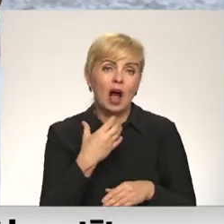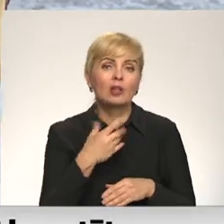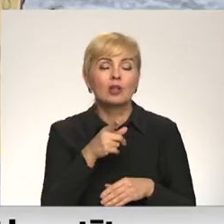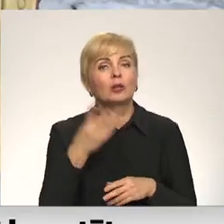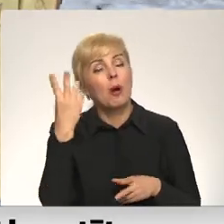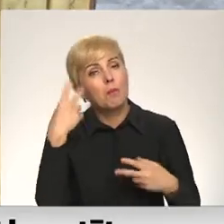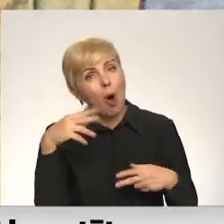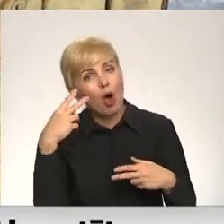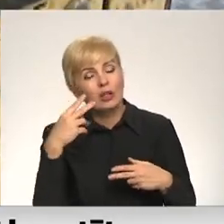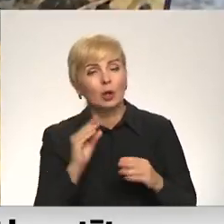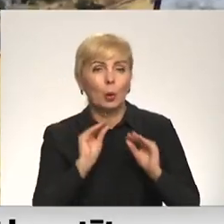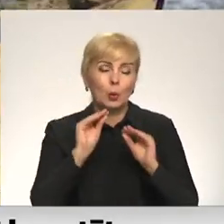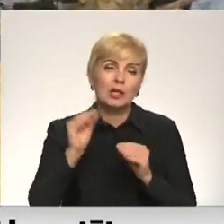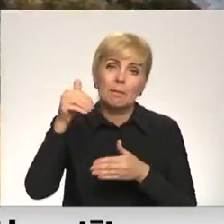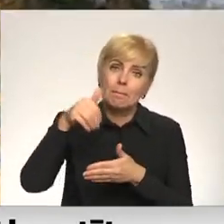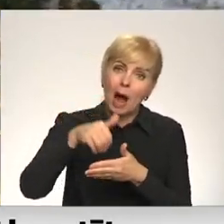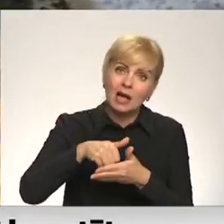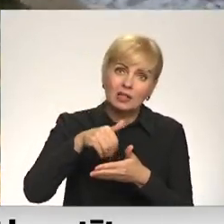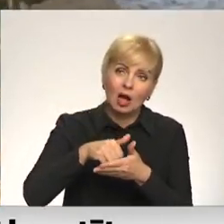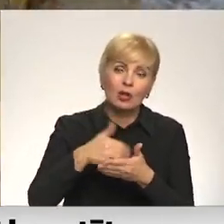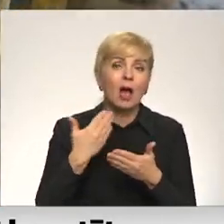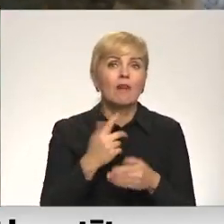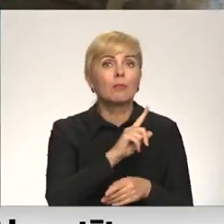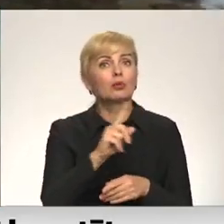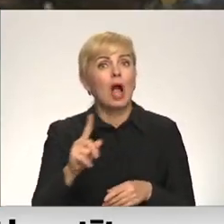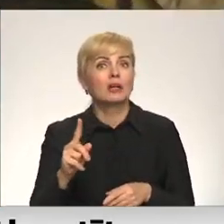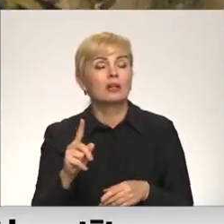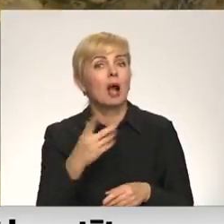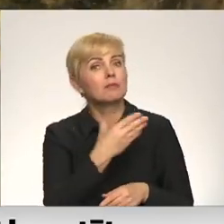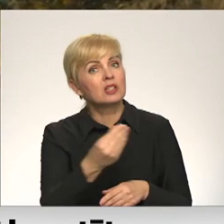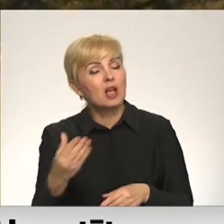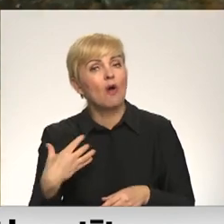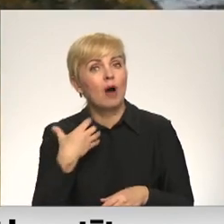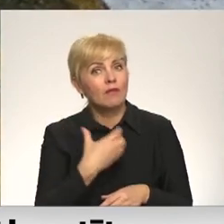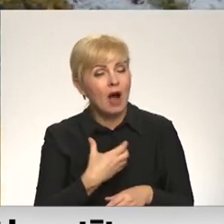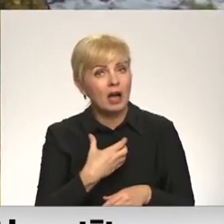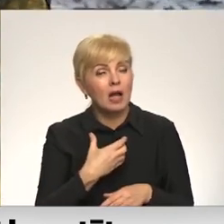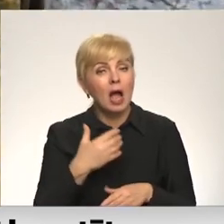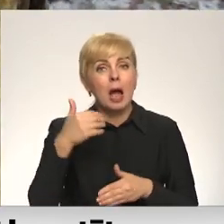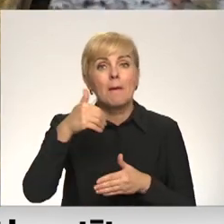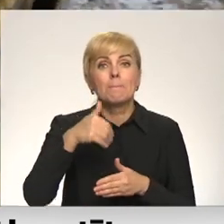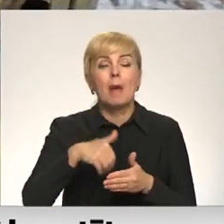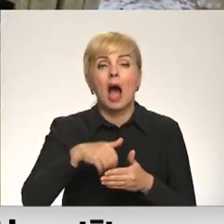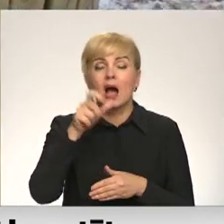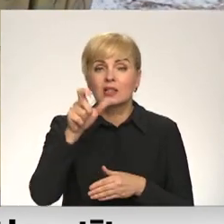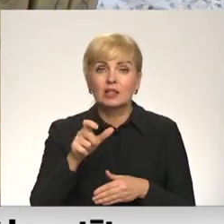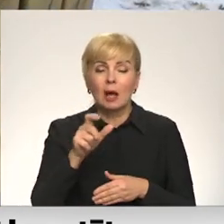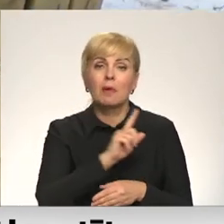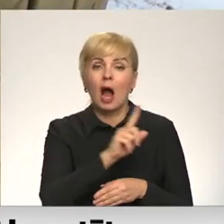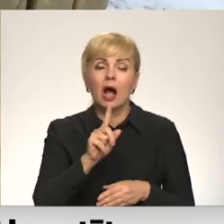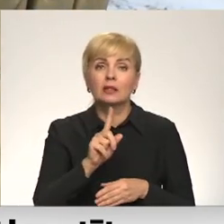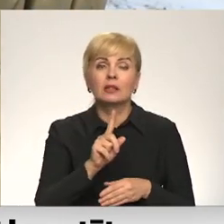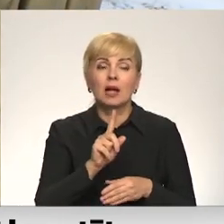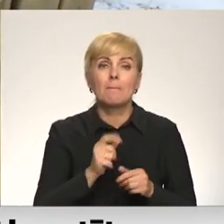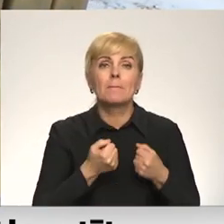kādas modernākas paskastītes. Varbūt pat katram sava būtu vajadzīga, bet tad atkal pasniekam vajag pie katras mājas piebraukt. Tas arī